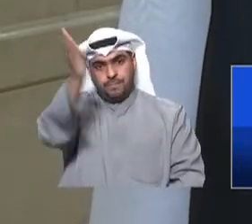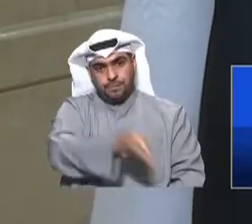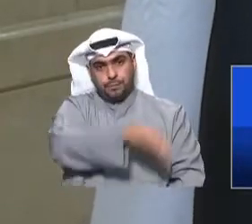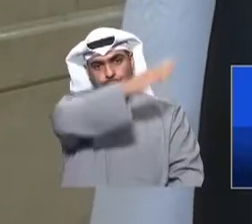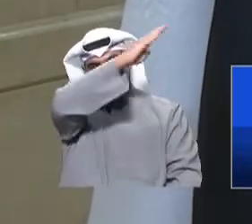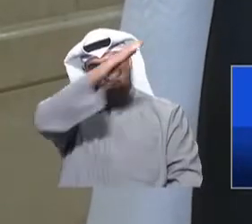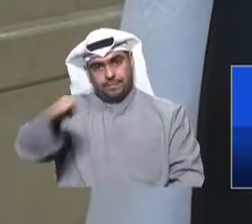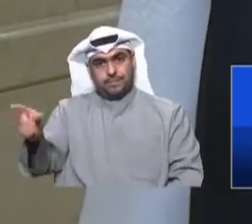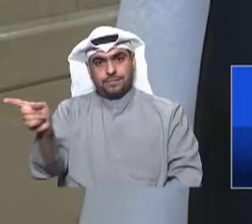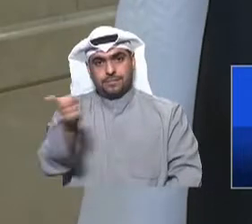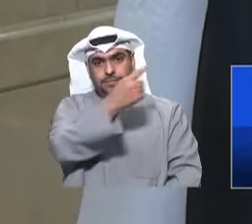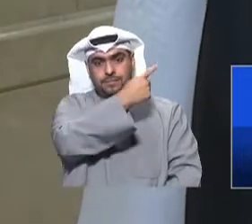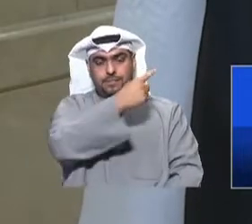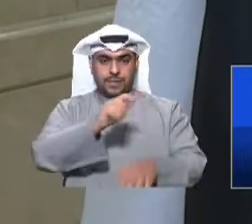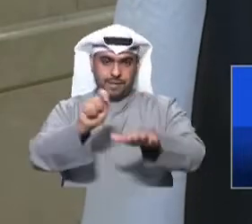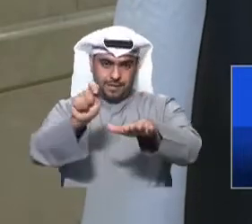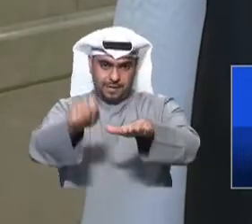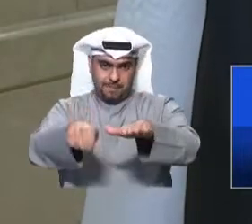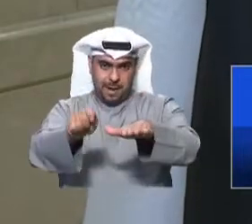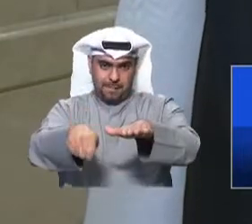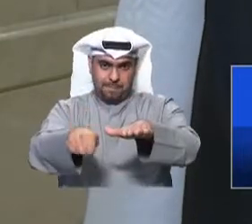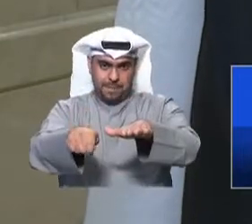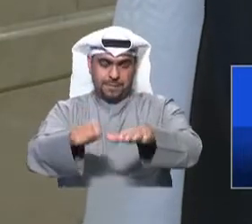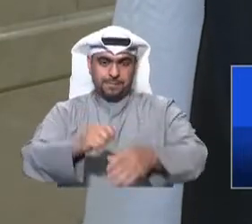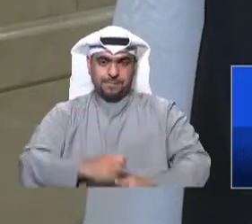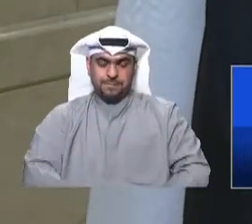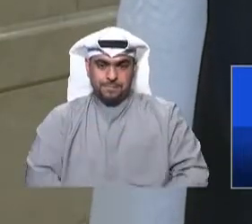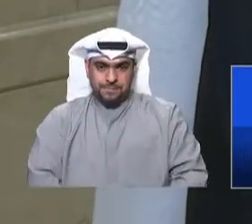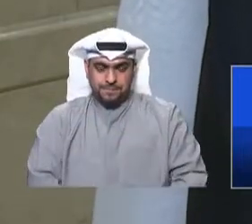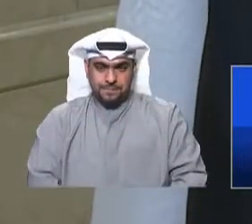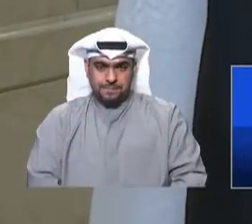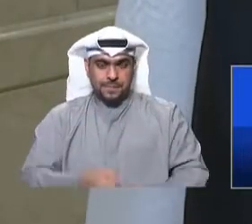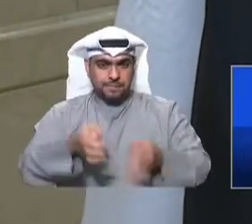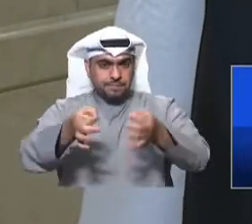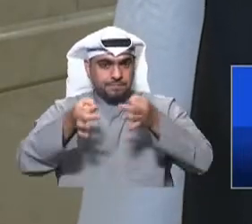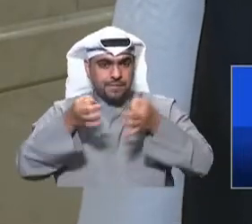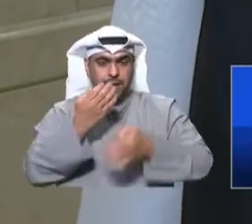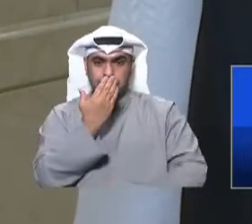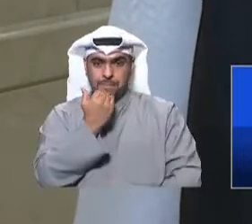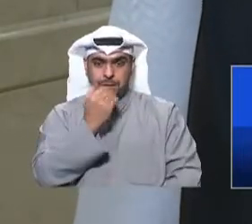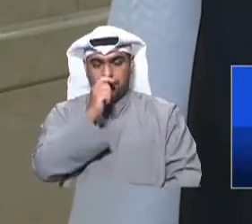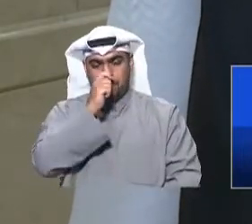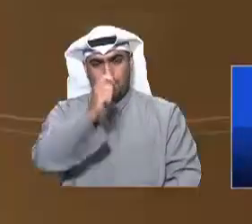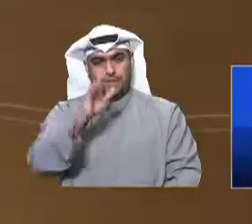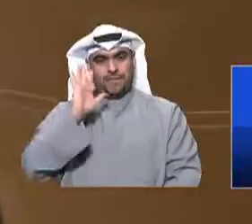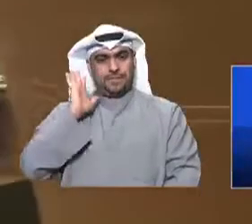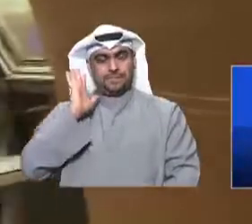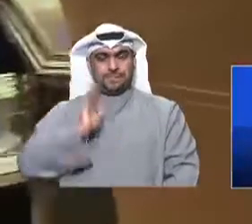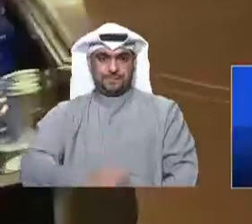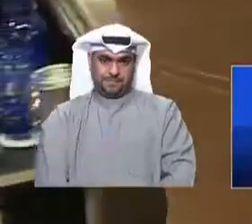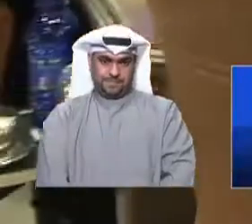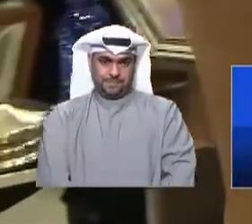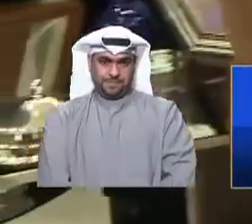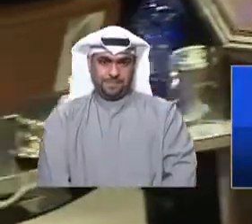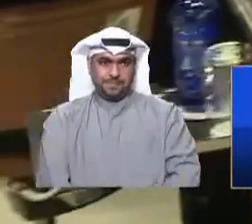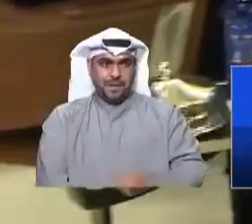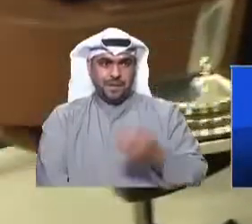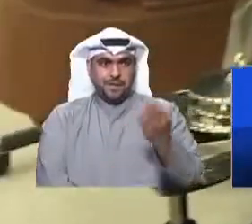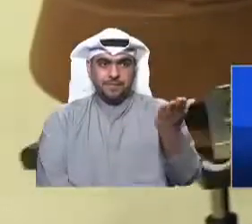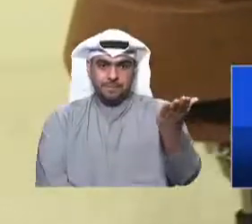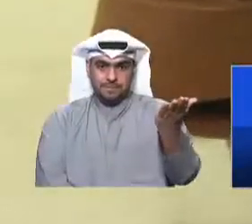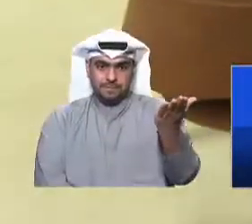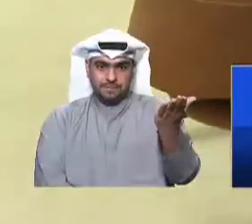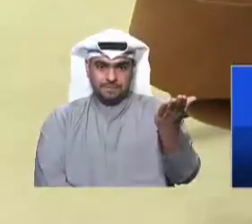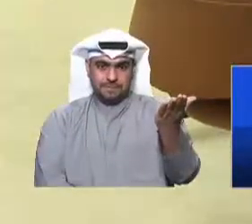وإحالة لبعض الجهات الغير منضبطة والتي لا تلتزم بتطبيق الاشتراطات الصحية. تطبيق الاشتراطات الصحية